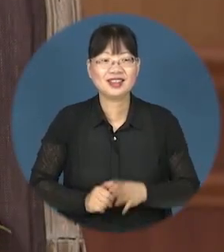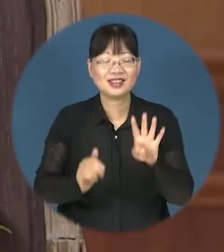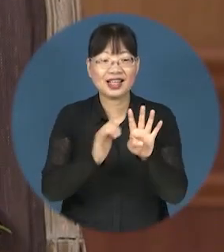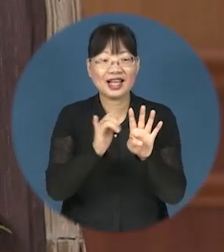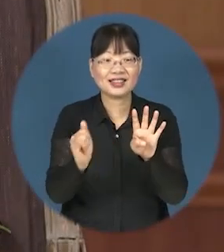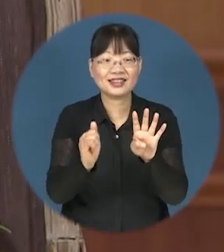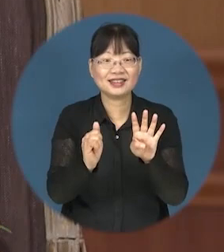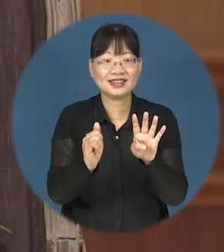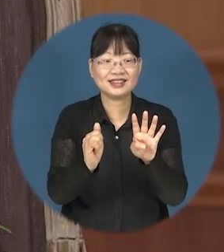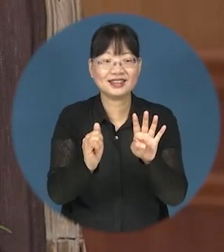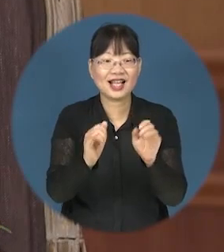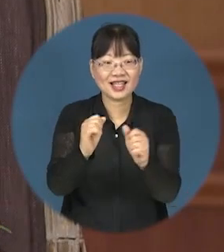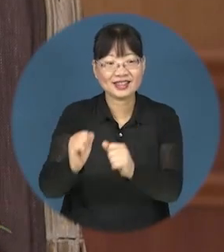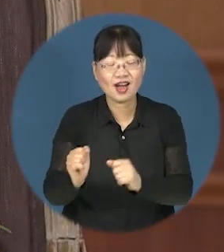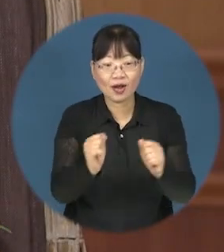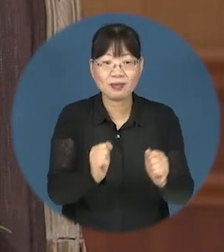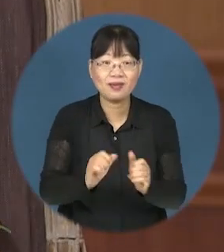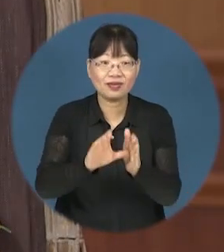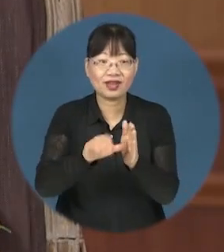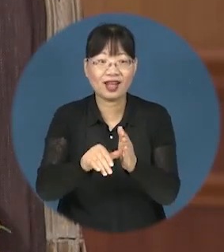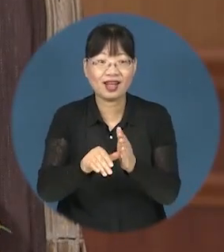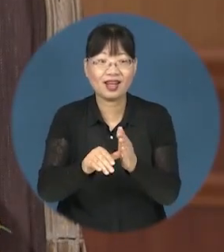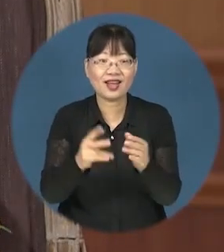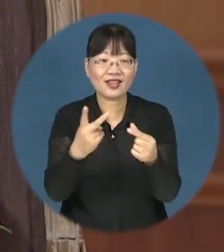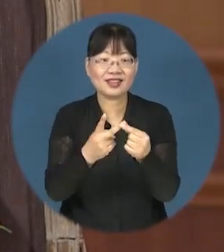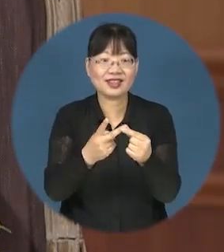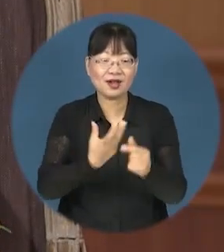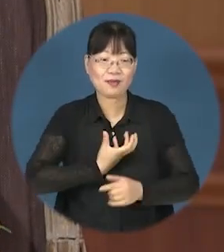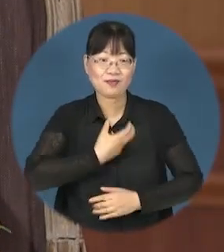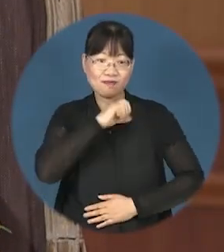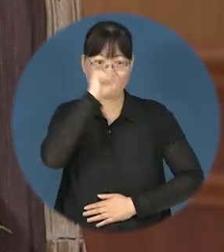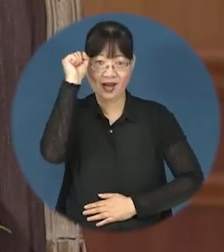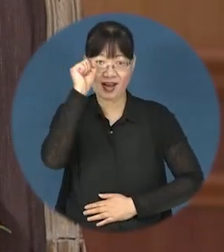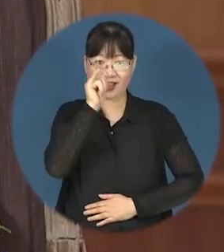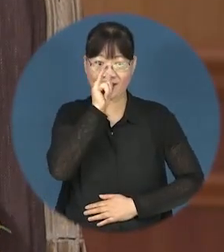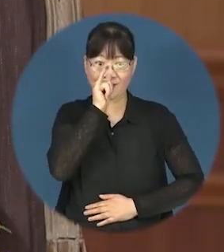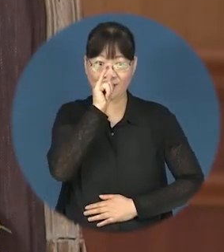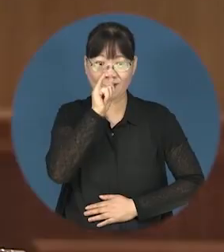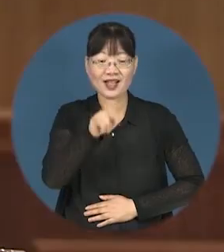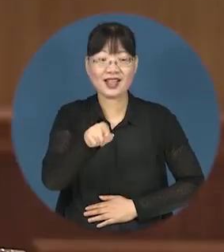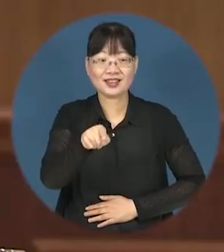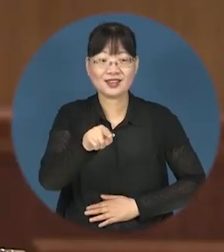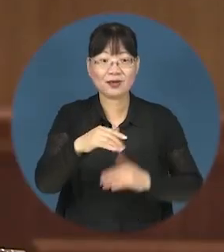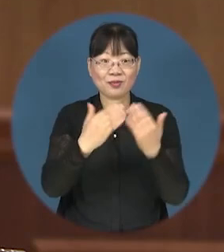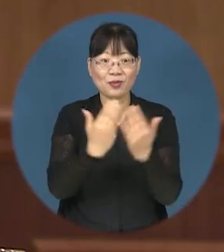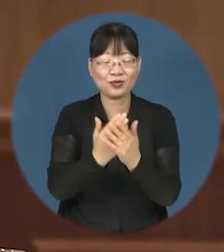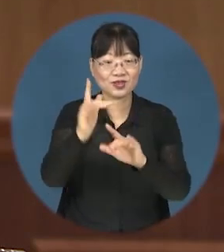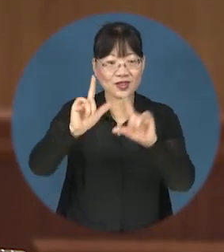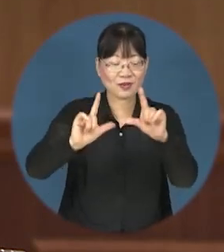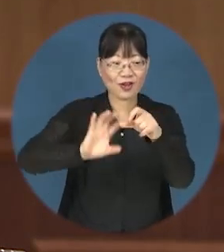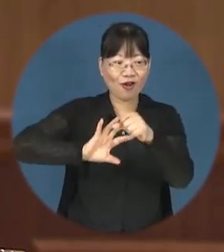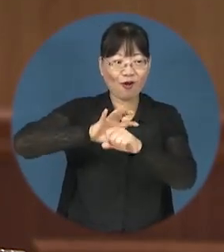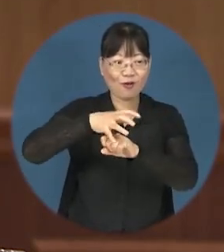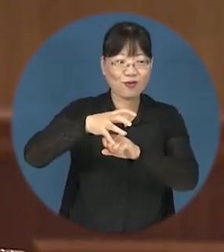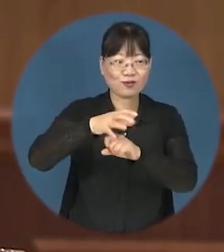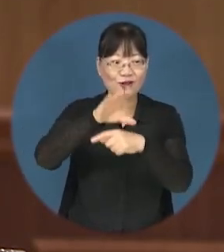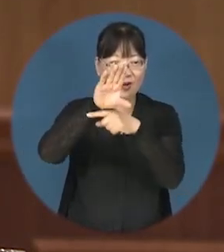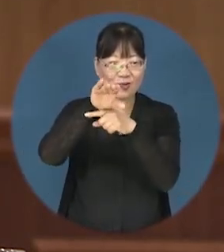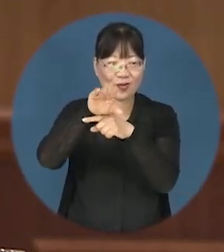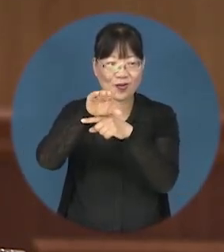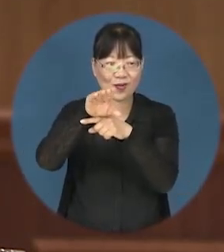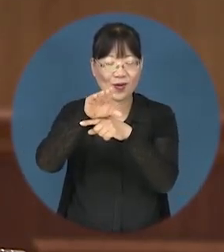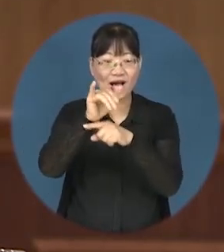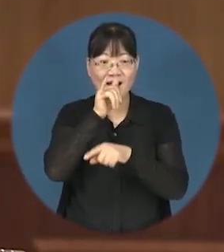삶의 에서 은메달을 따 3일 것 같에 그래서 너무 자랑스러워 쓰고 응 매달 따는 그 모든 장면이 전세계에 방송